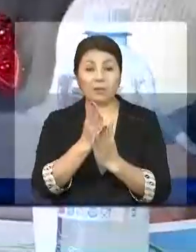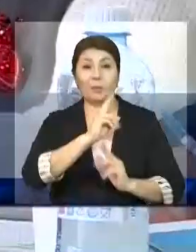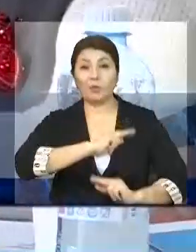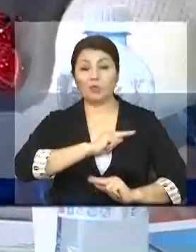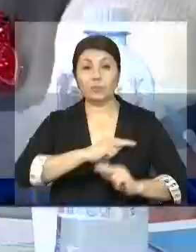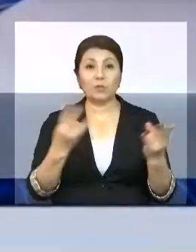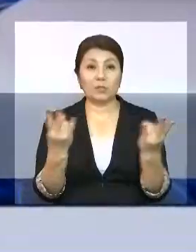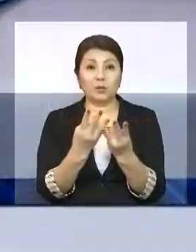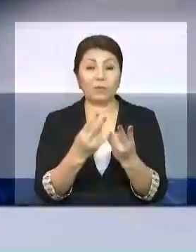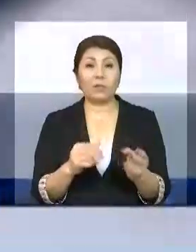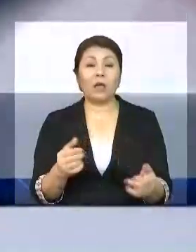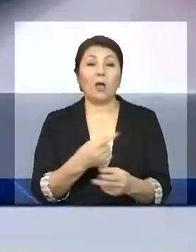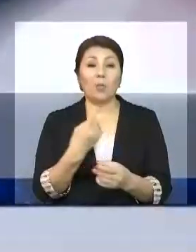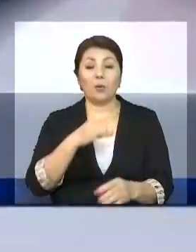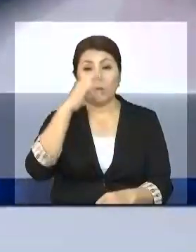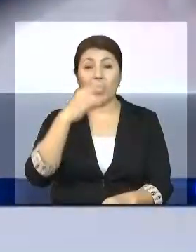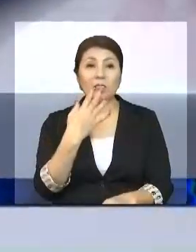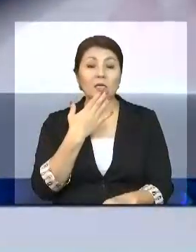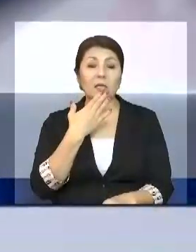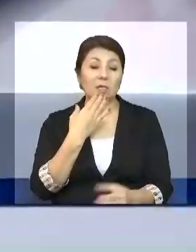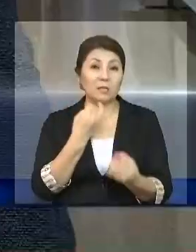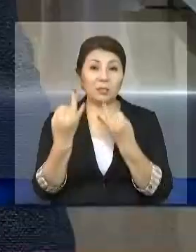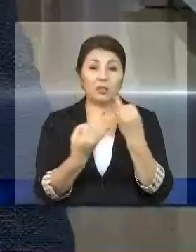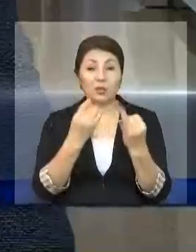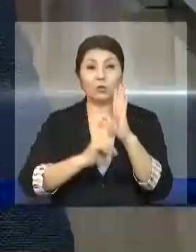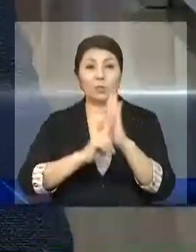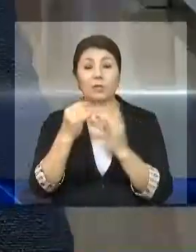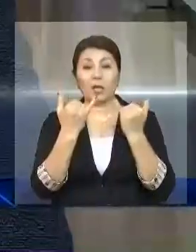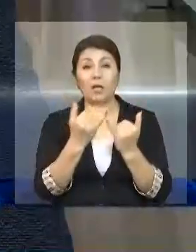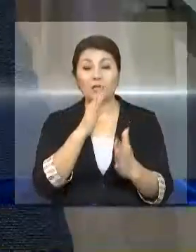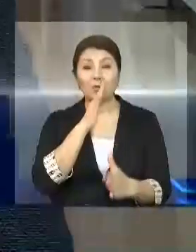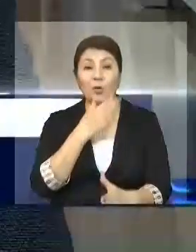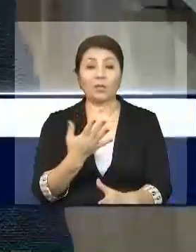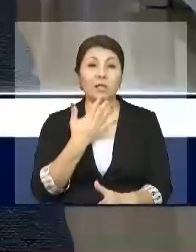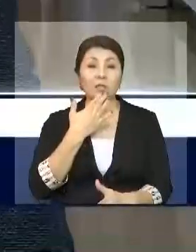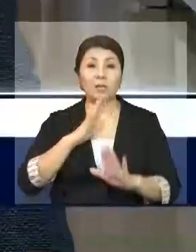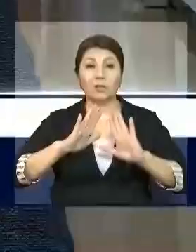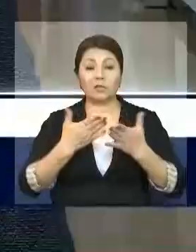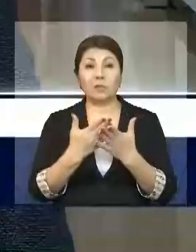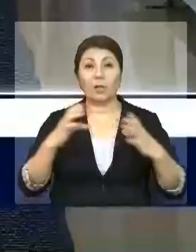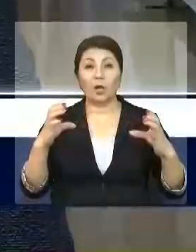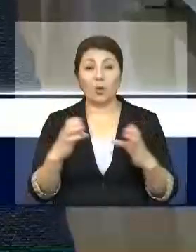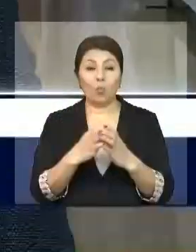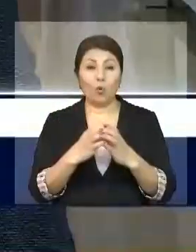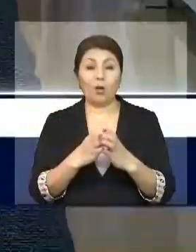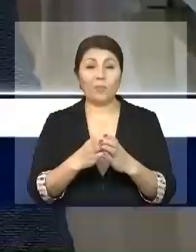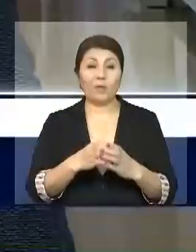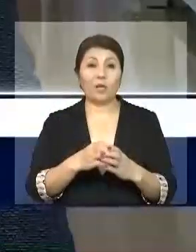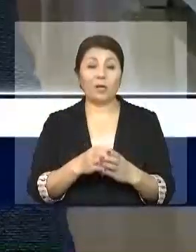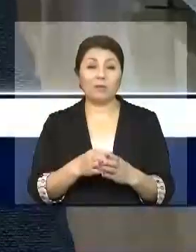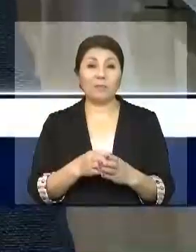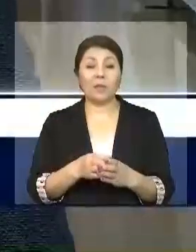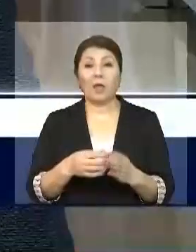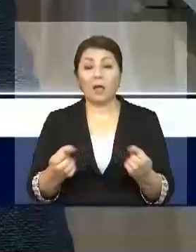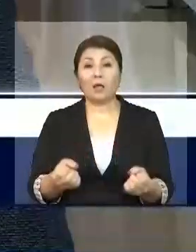жұмыс жасау керек. Ең алдымен ол қазақша тілдесуден басталады. Қазіргі уақытта тілдік жағдаяттың қоғамдағы рөлін біз айқындап,